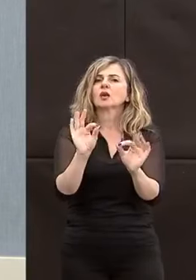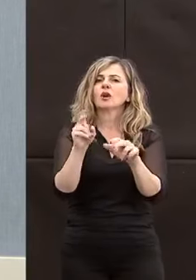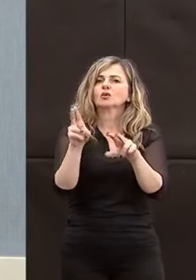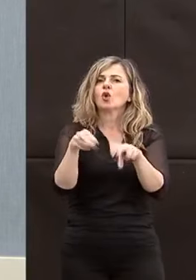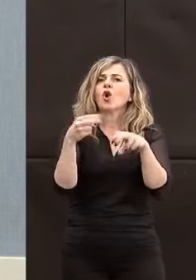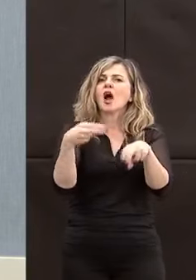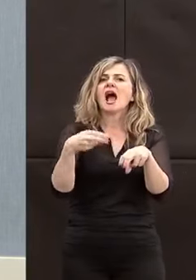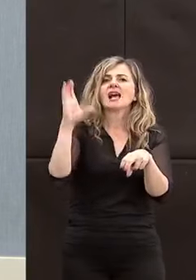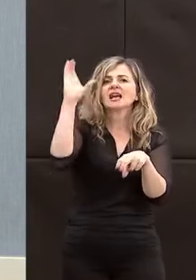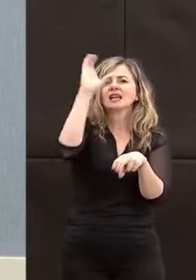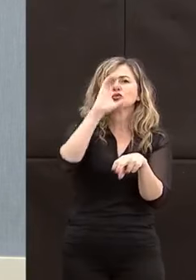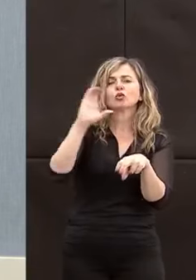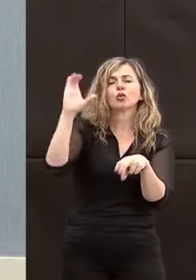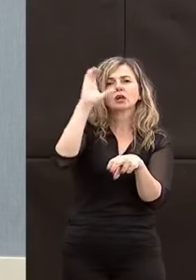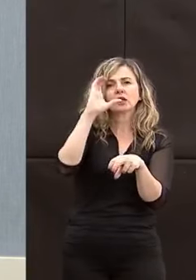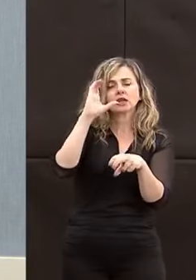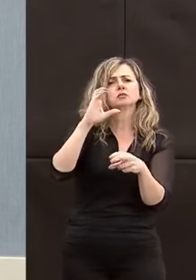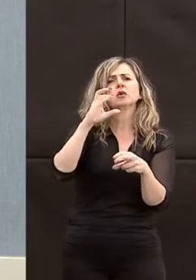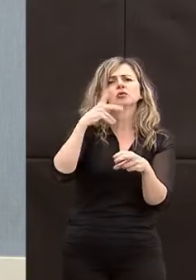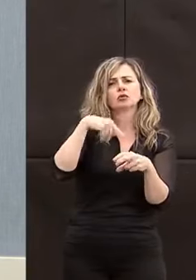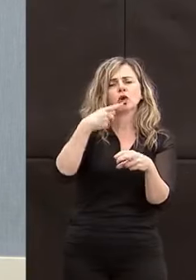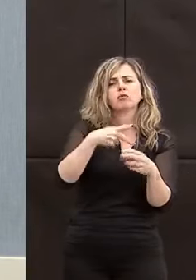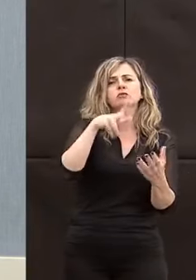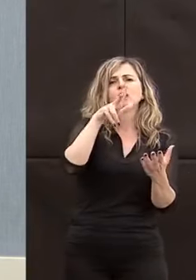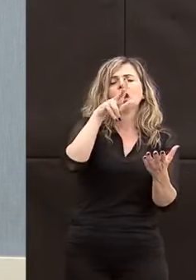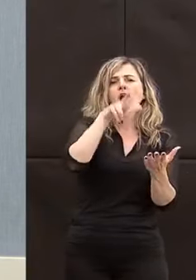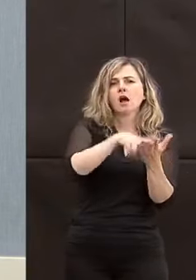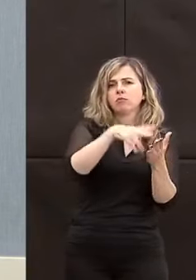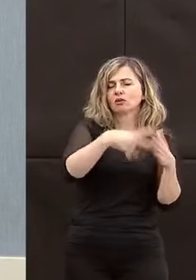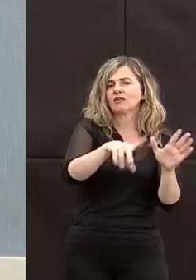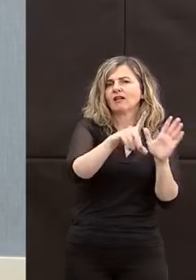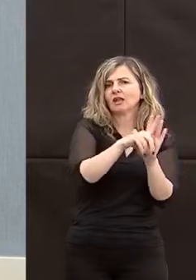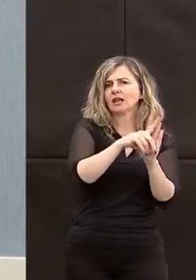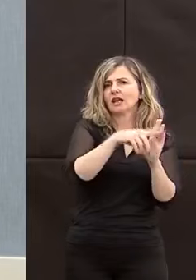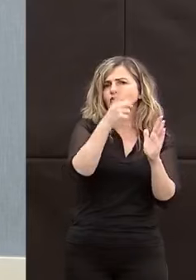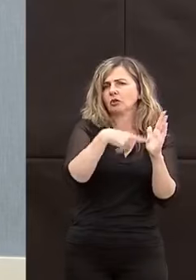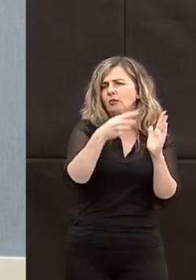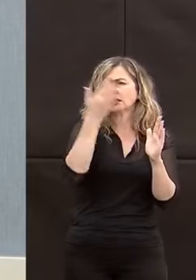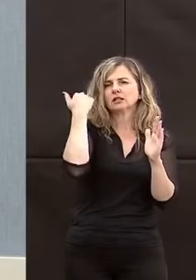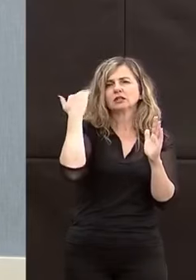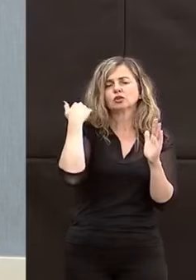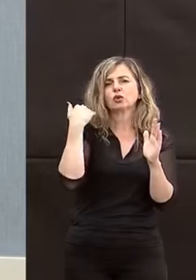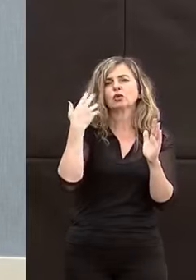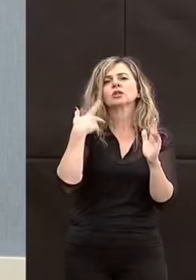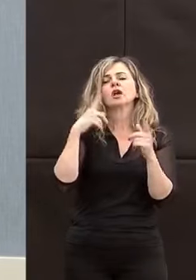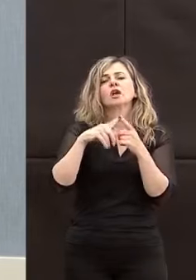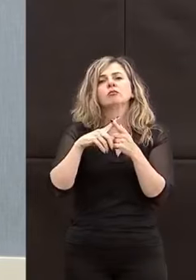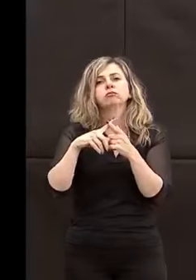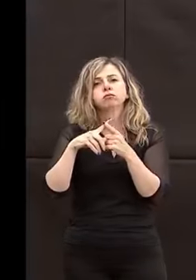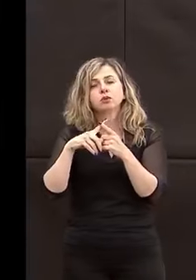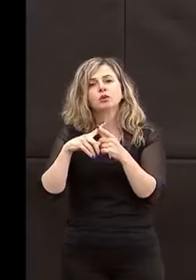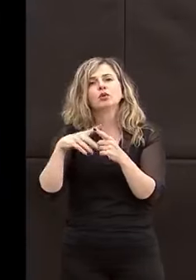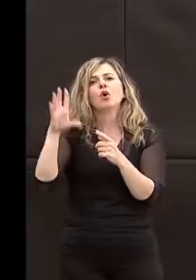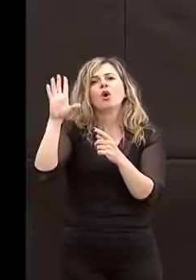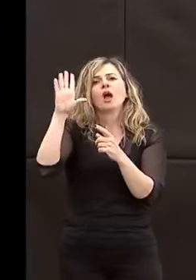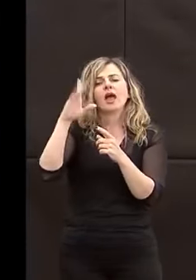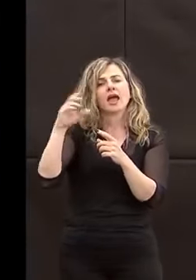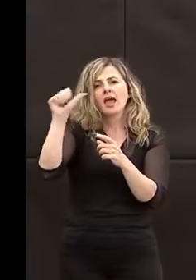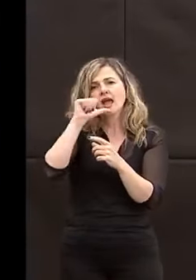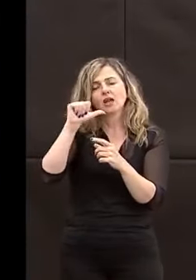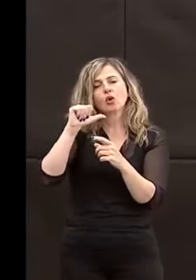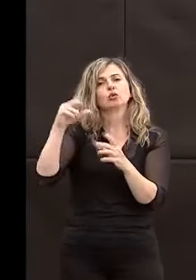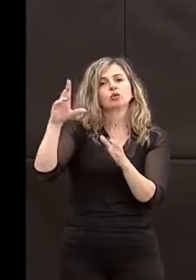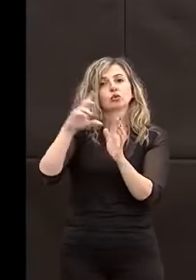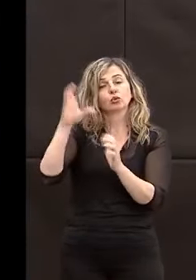della legge in consiglio provinciale nella negli scorsi mesi e quella su l'enoturismo questo darà modo e